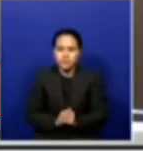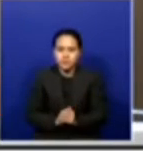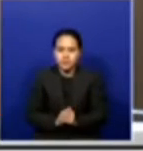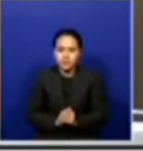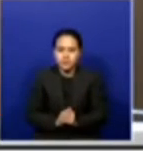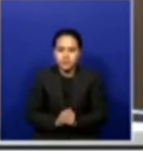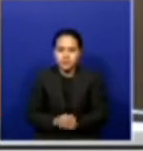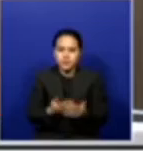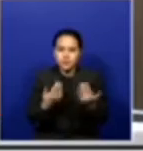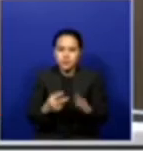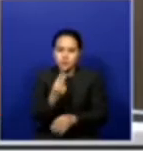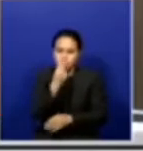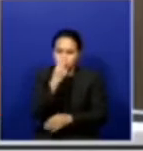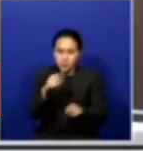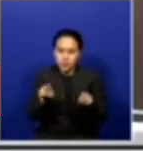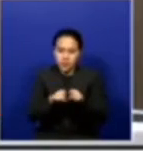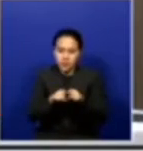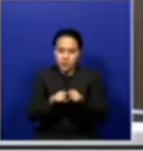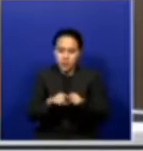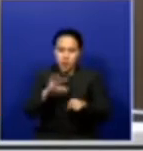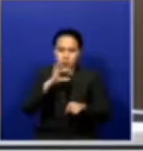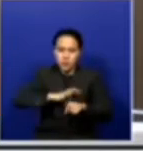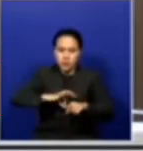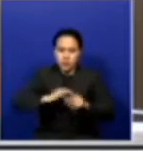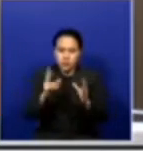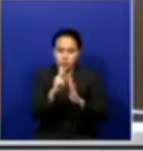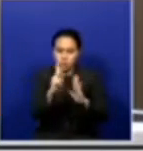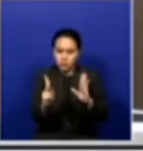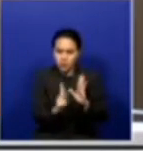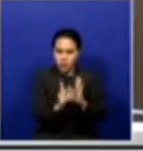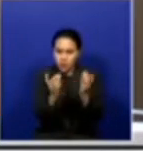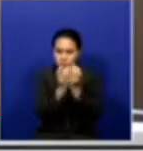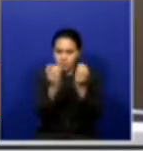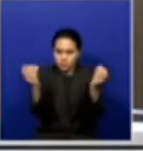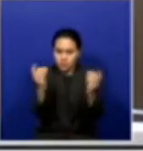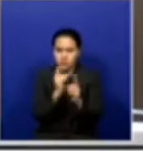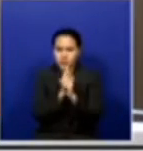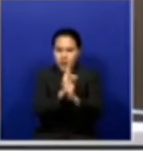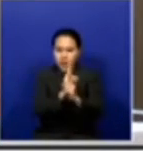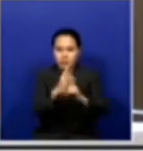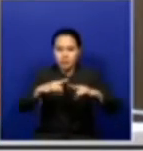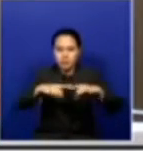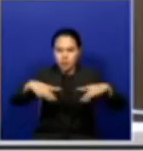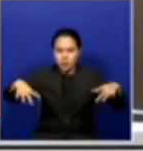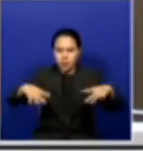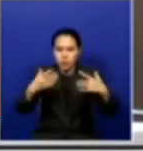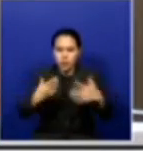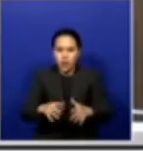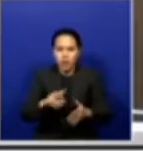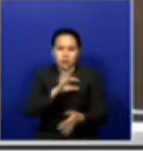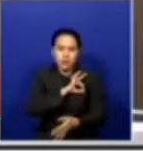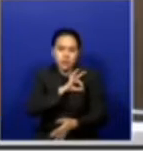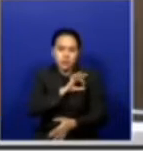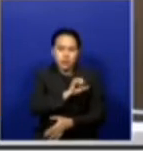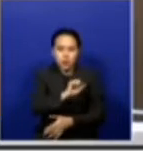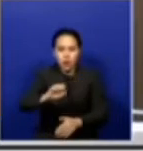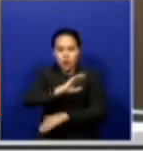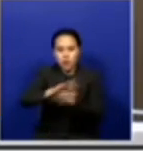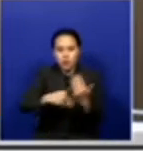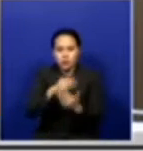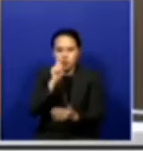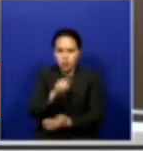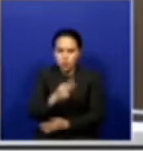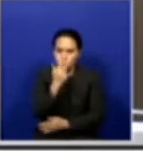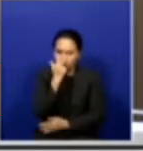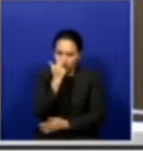ป็นการขัดและแย้งกับกฎหมายรัฐธรรมนูญด้วยนะครับในประเด็นนี้เพื่อนสมาชิกก็ต้องระวังนะครับ